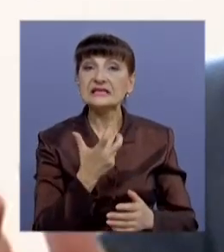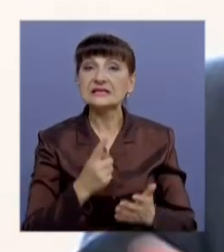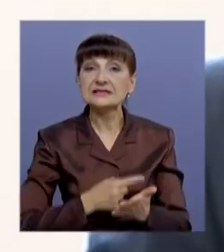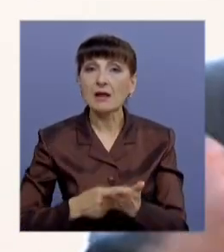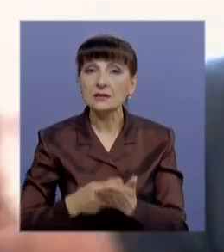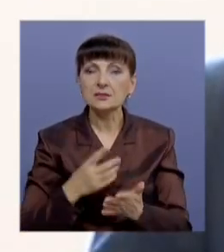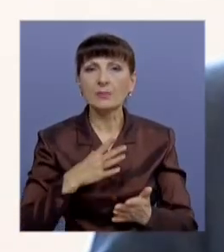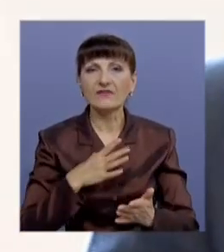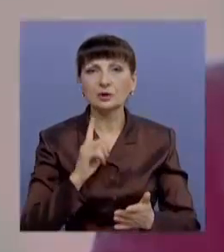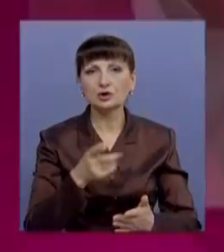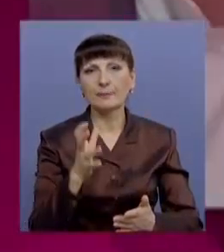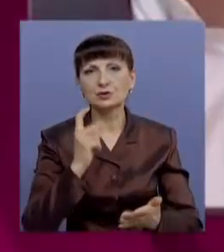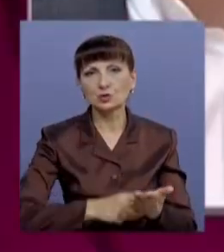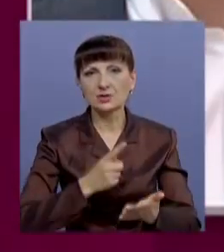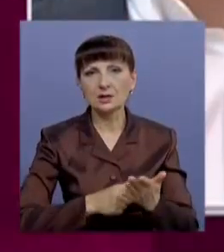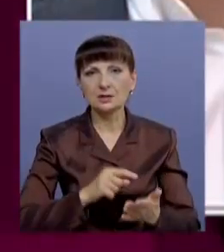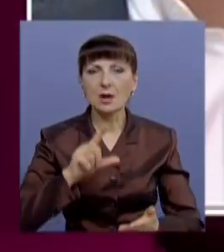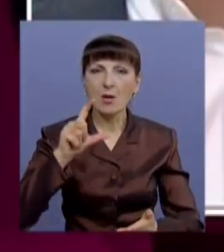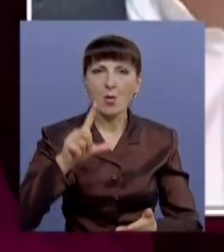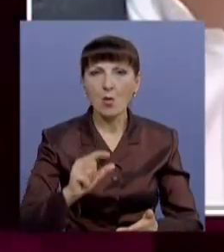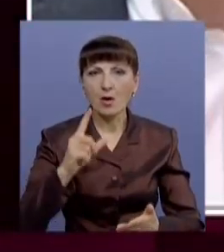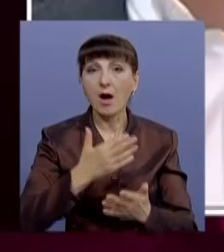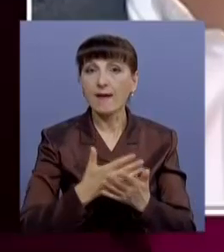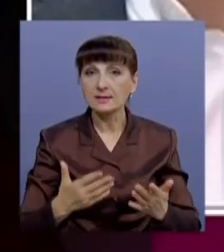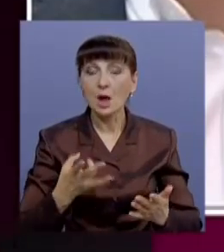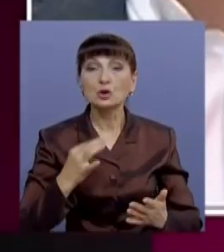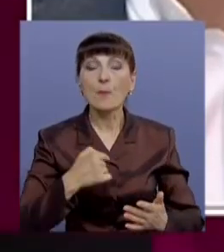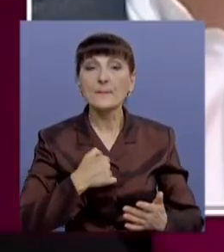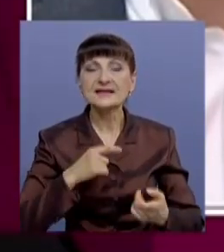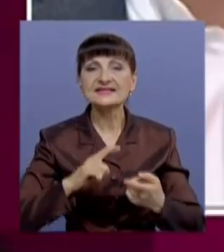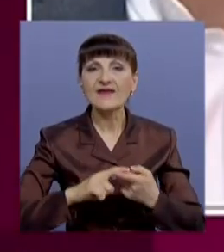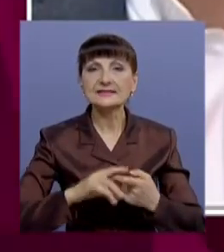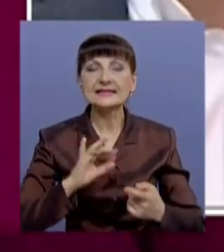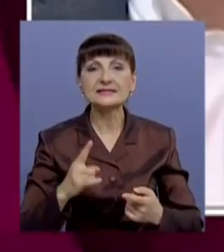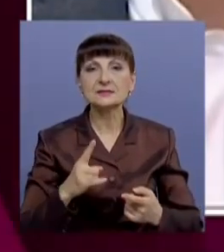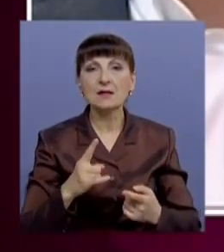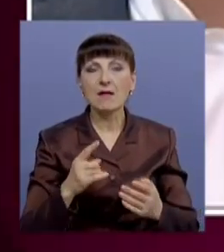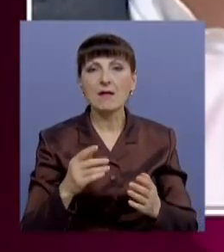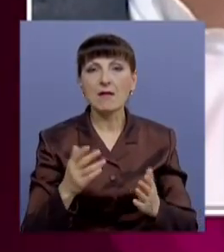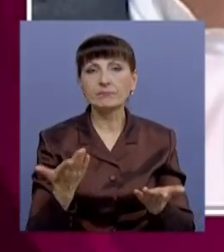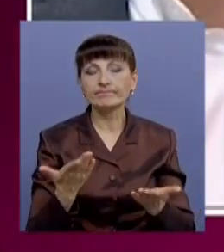книга, в которой 1500 страниц. Но мы исходим из заданных рамок.